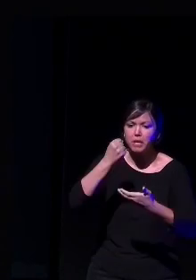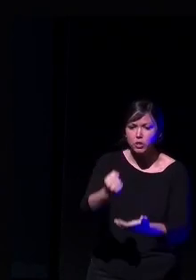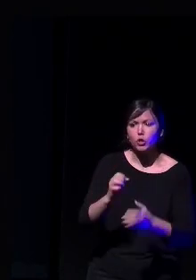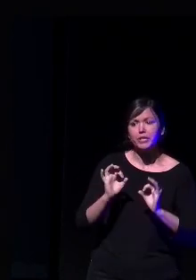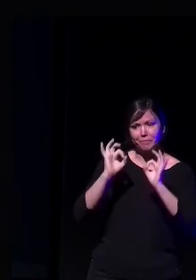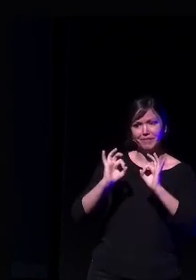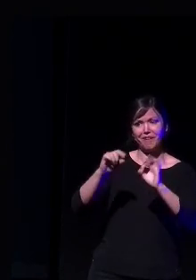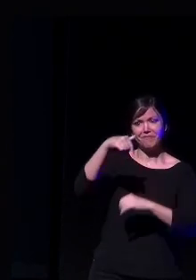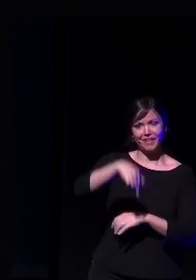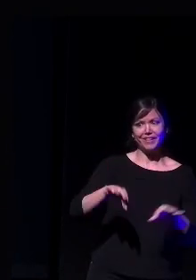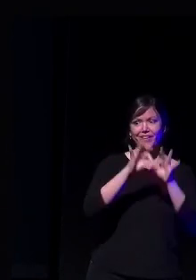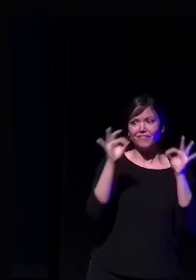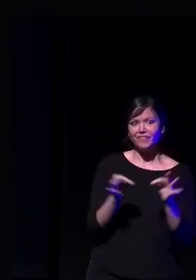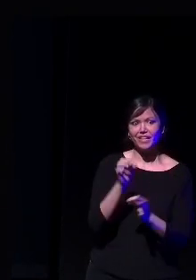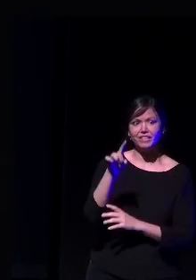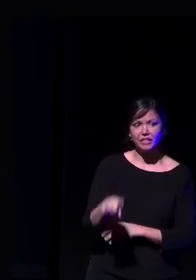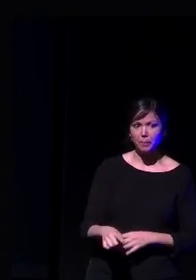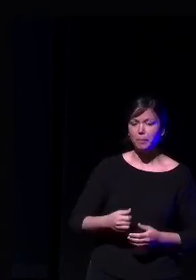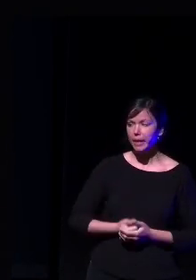Figueres. I